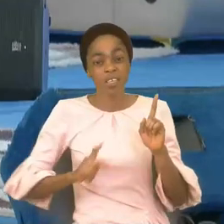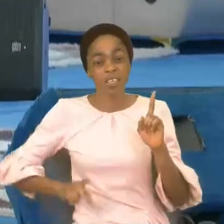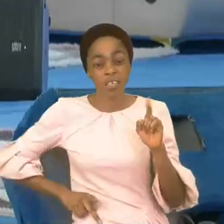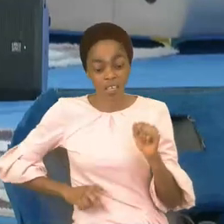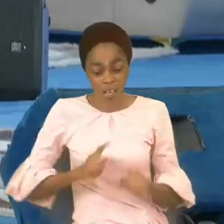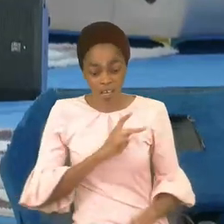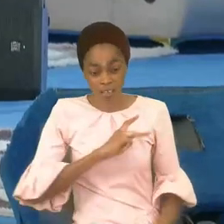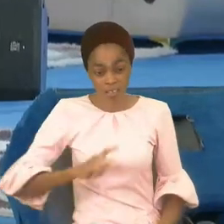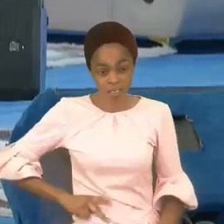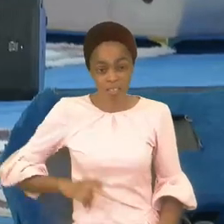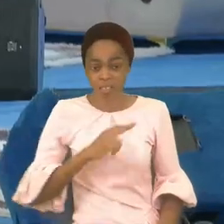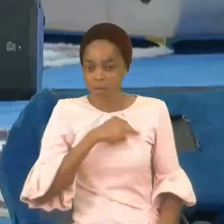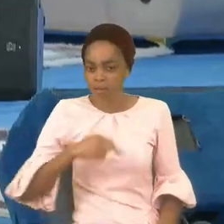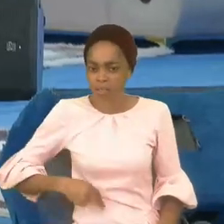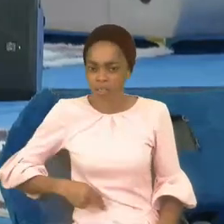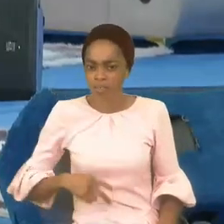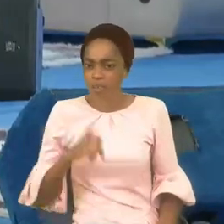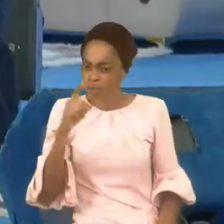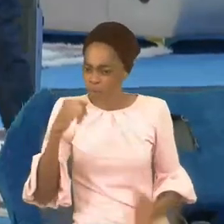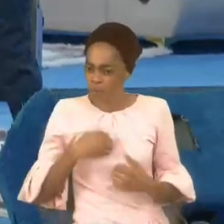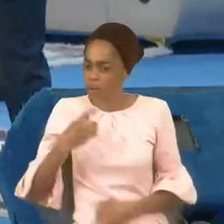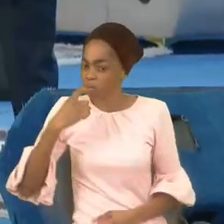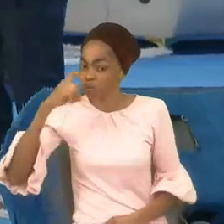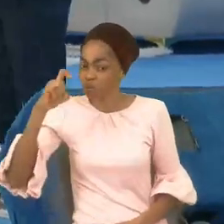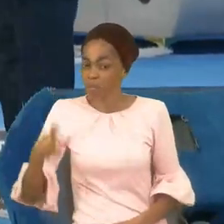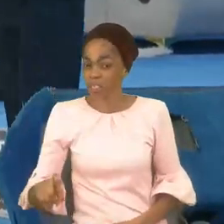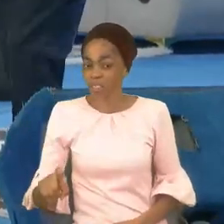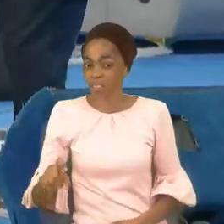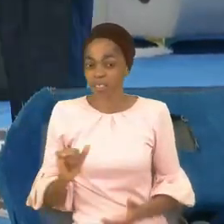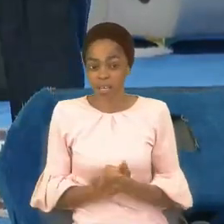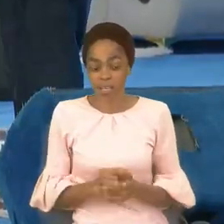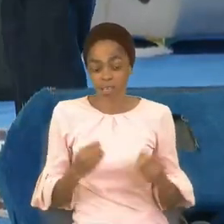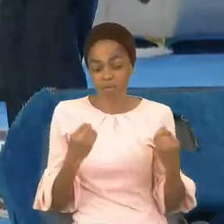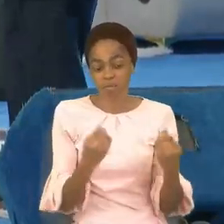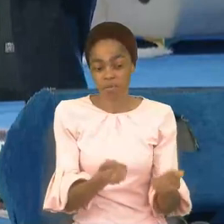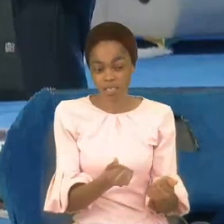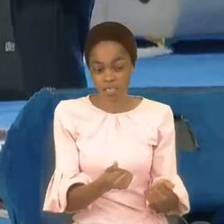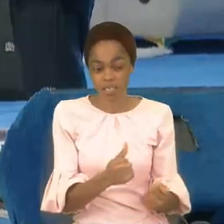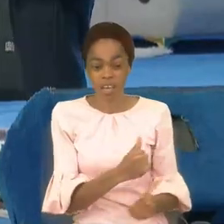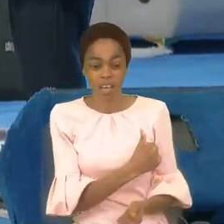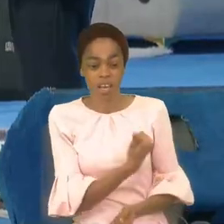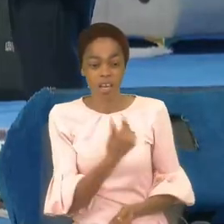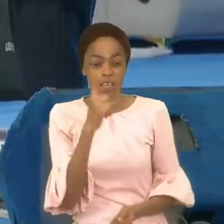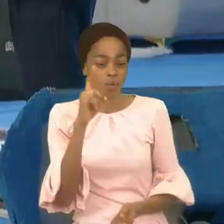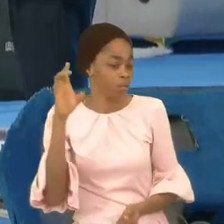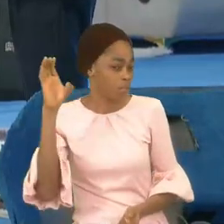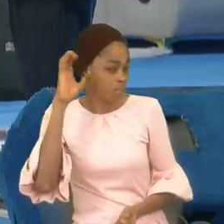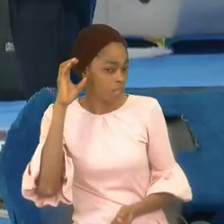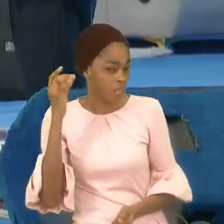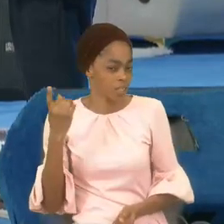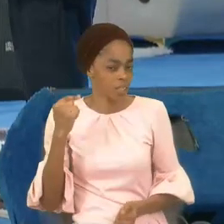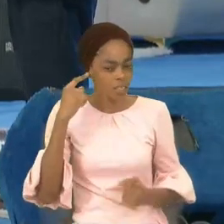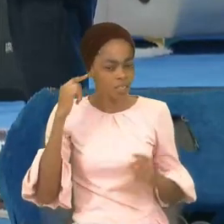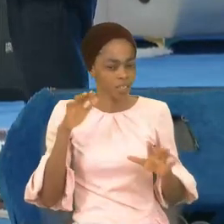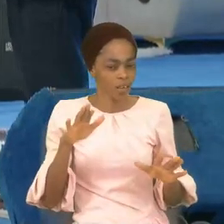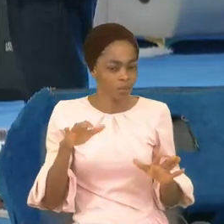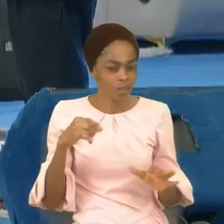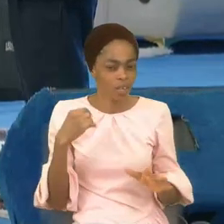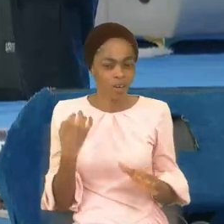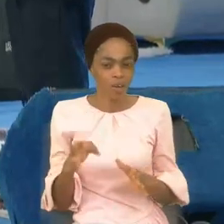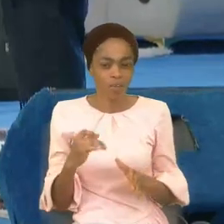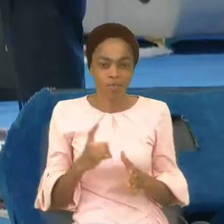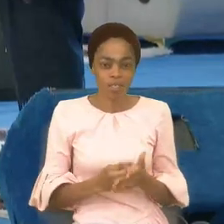Nebuchadnezzar, est-ce que tu n'as pas commandé que dès que quiconque entend le son de